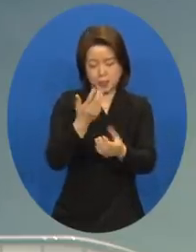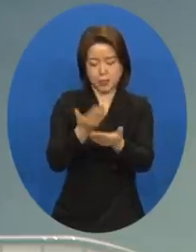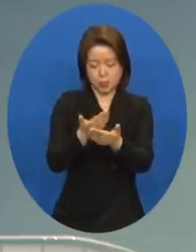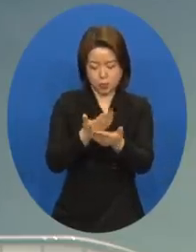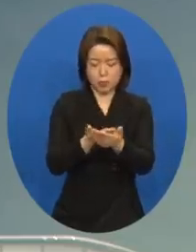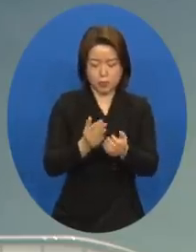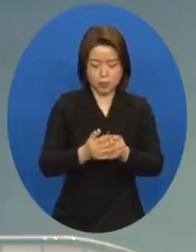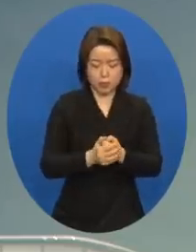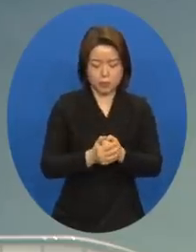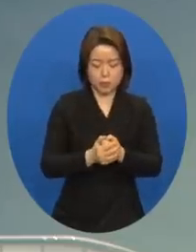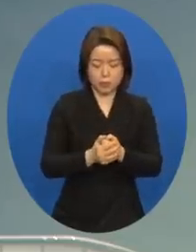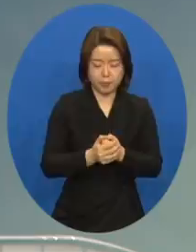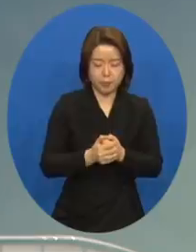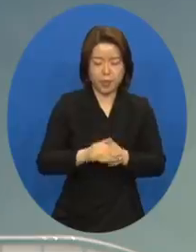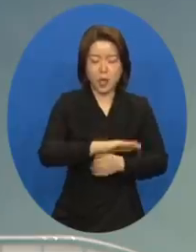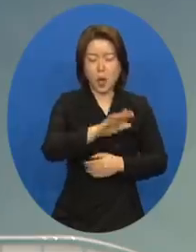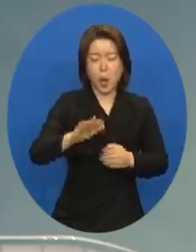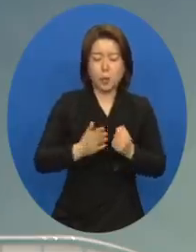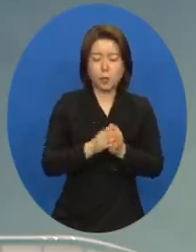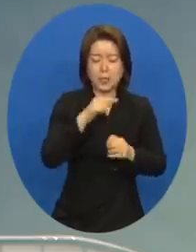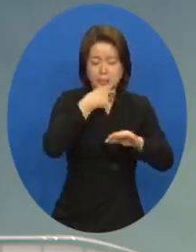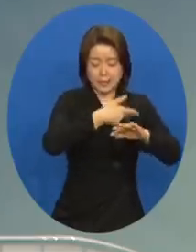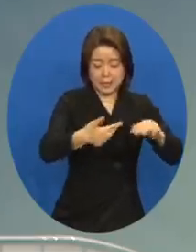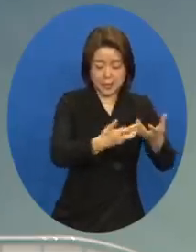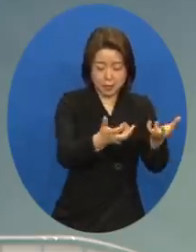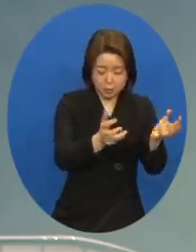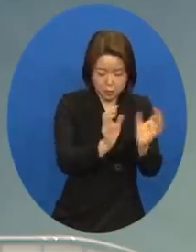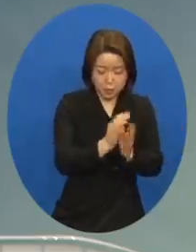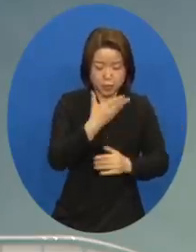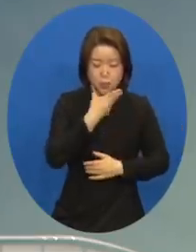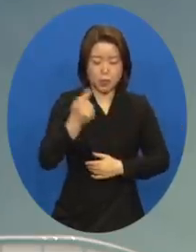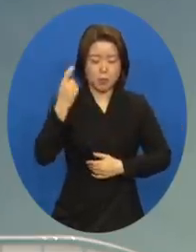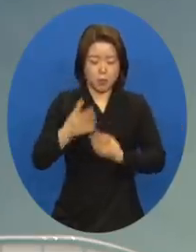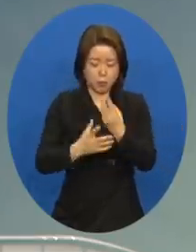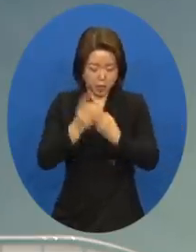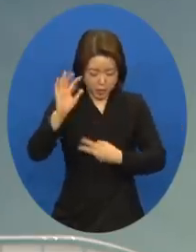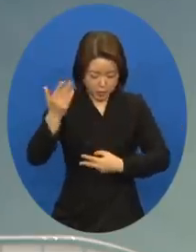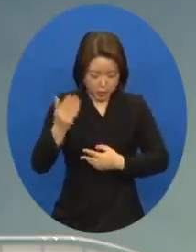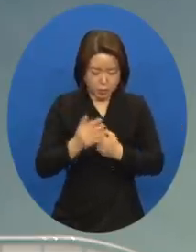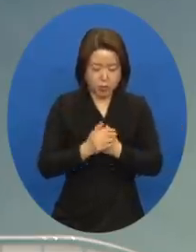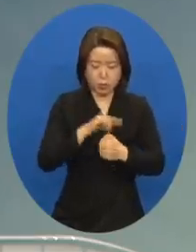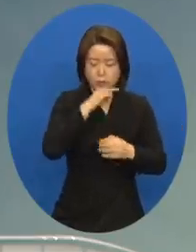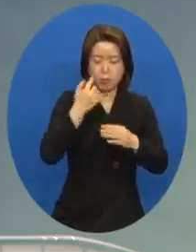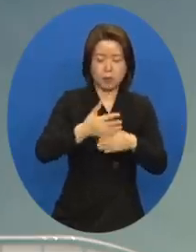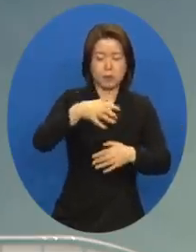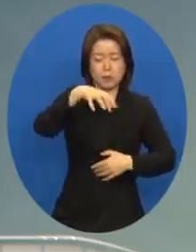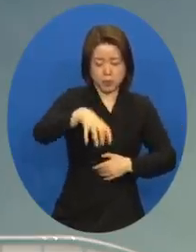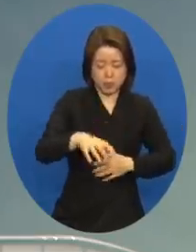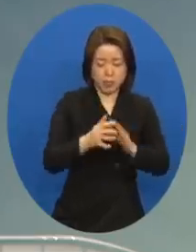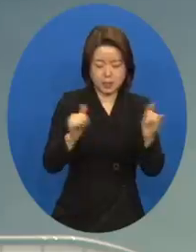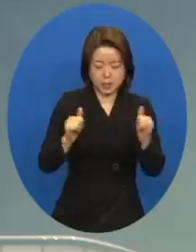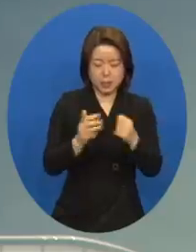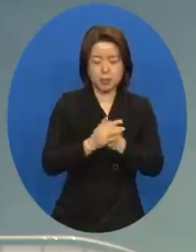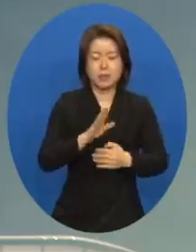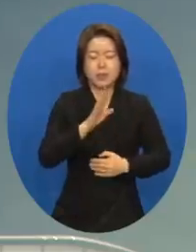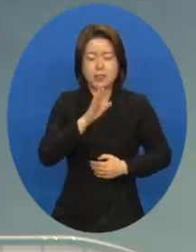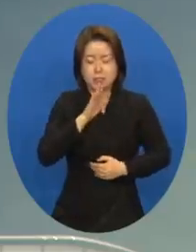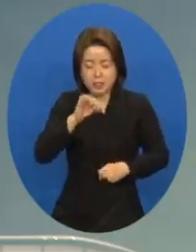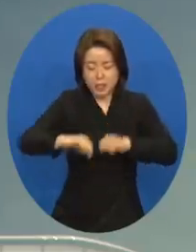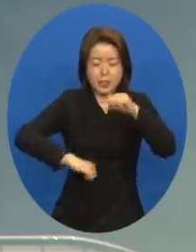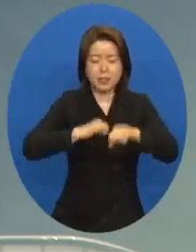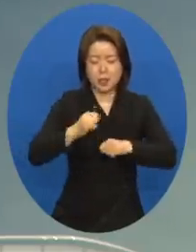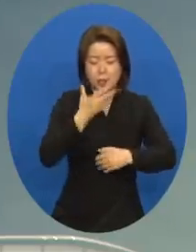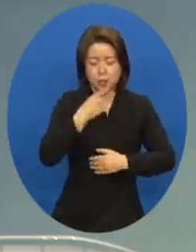하시고 우리 민족이 복음으로 하나 되고 북한 동포들에게 진정한 자유와